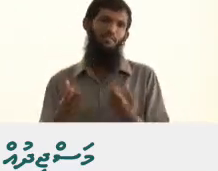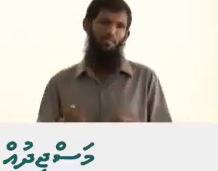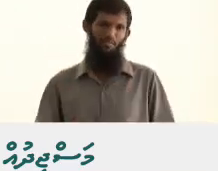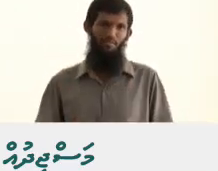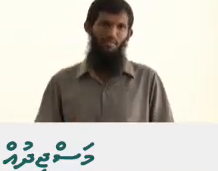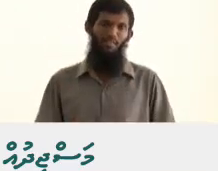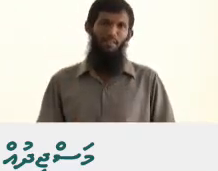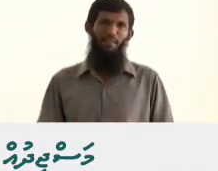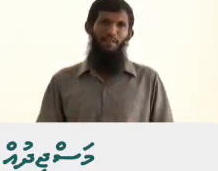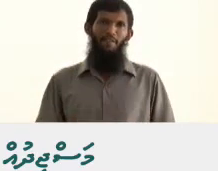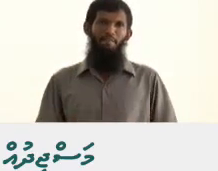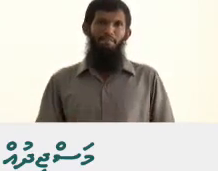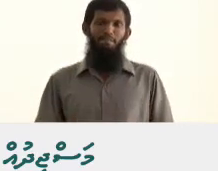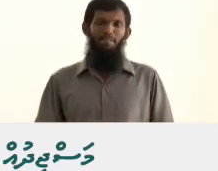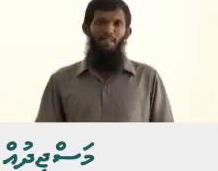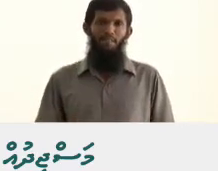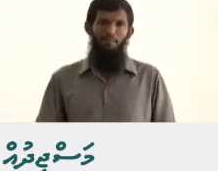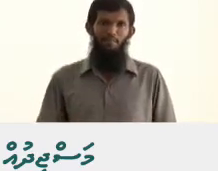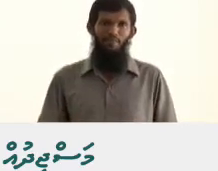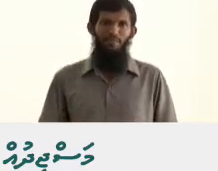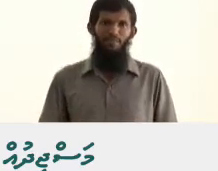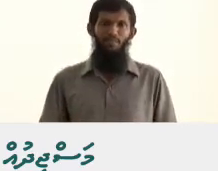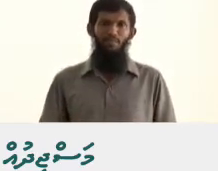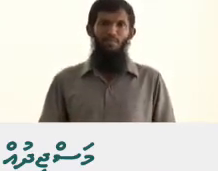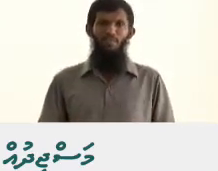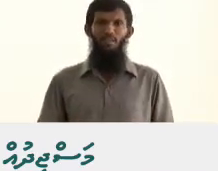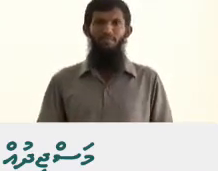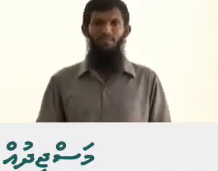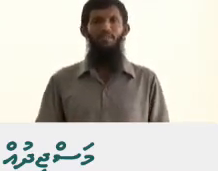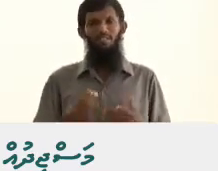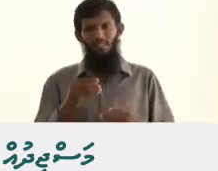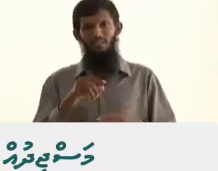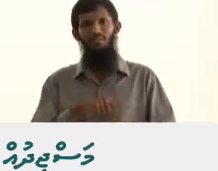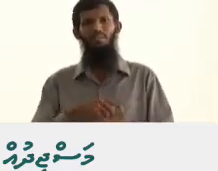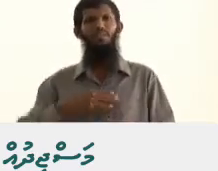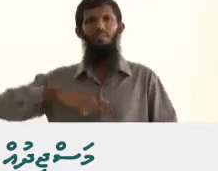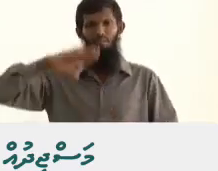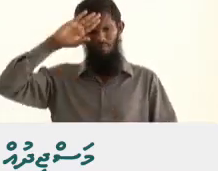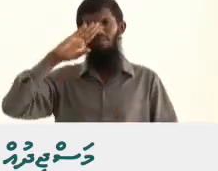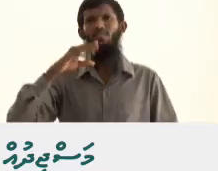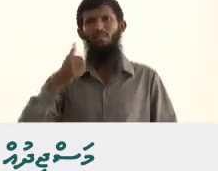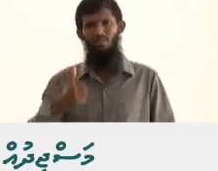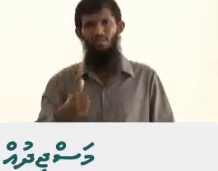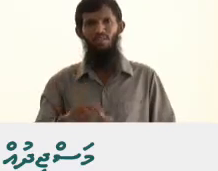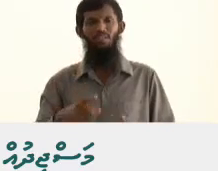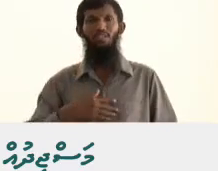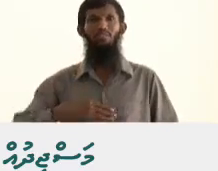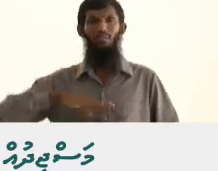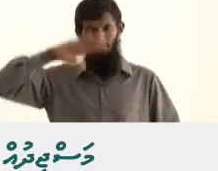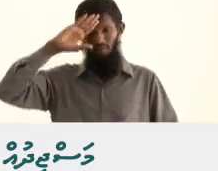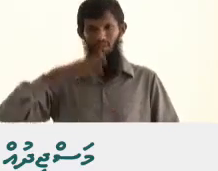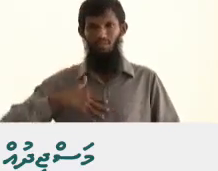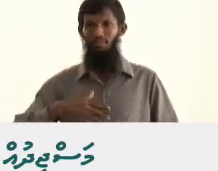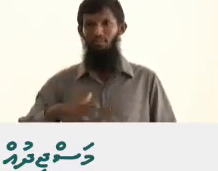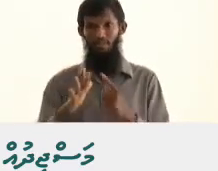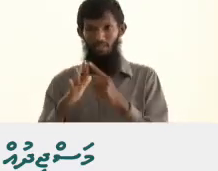muslimahun bayyaki bayfahar mu'min altakunge daraja ufuluman medveri va sababe bayemihun nan hiwa